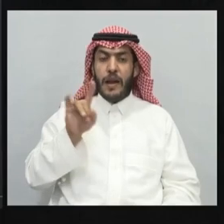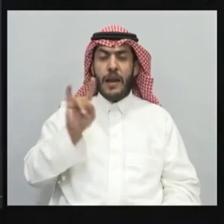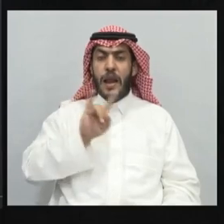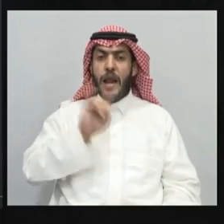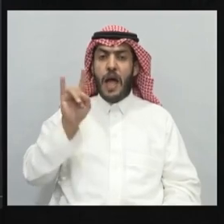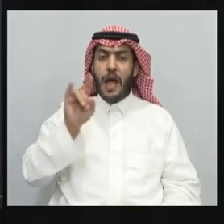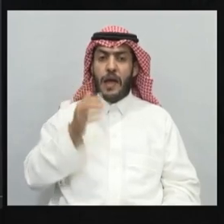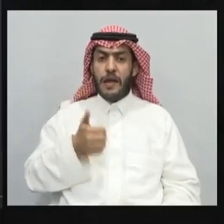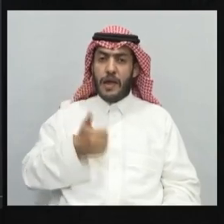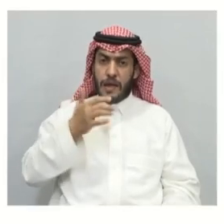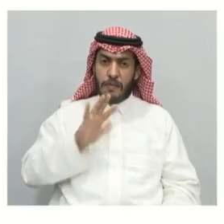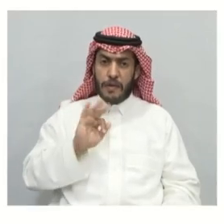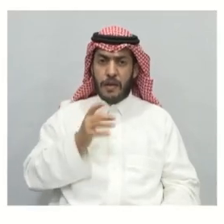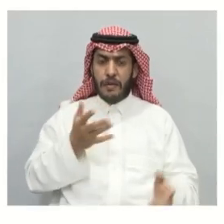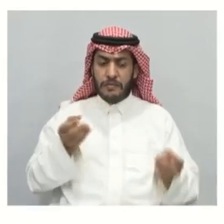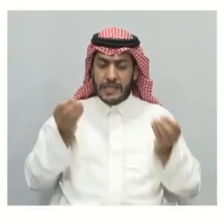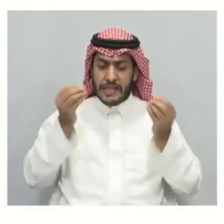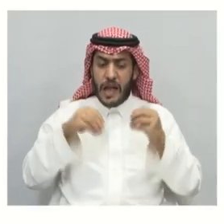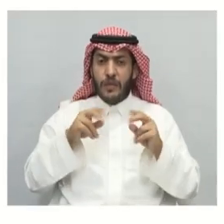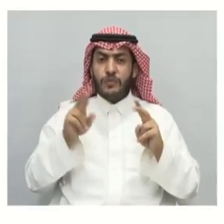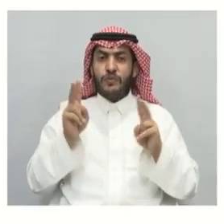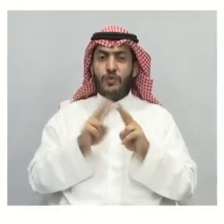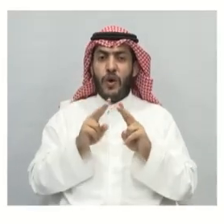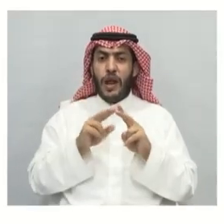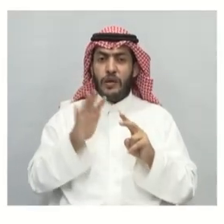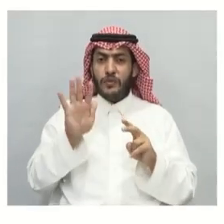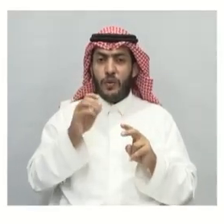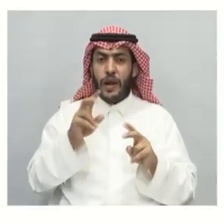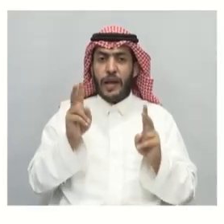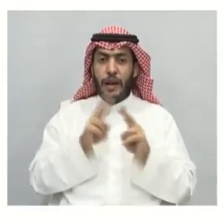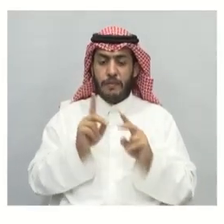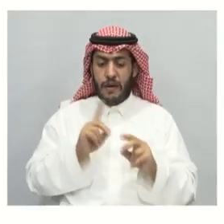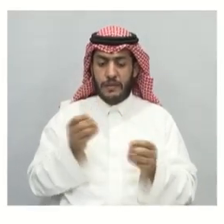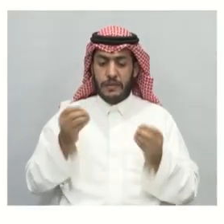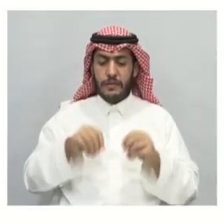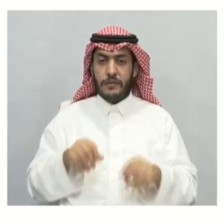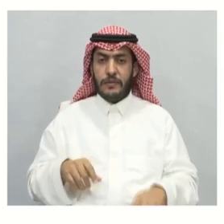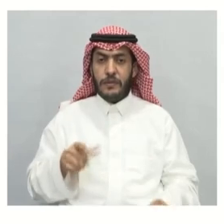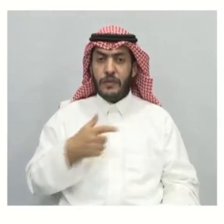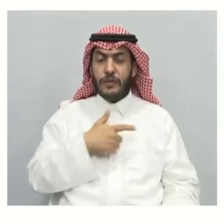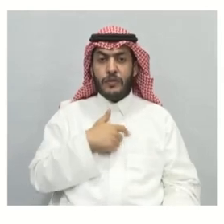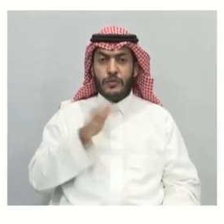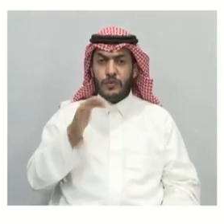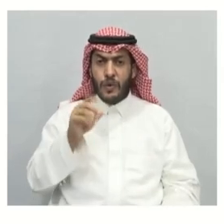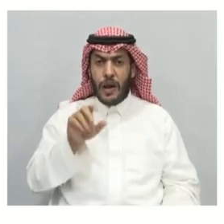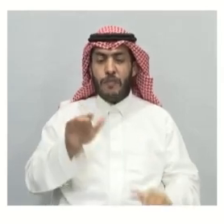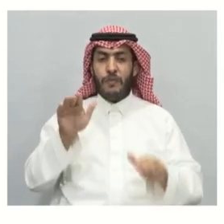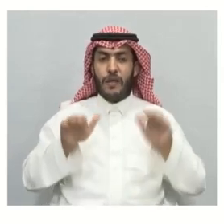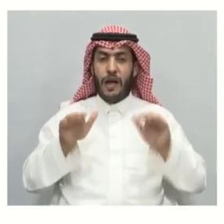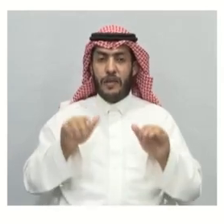لا يحمل شحنه كهربائيه ايش معنى لا يحمل شحنه كهربائيه معناته ان شحنته